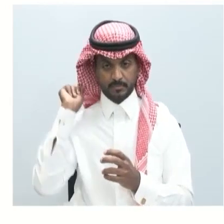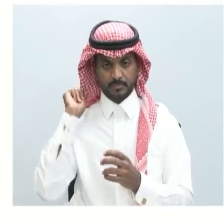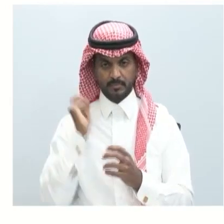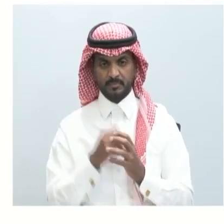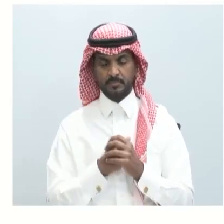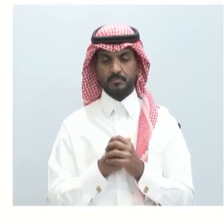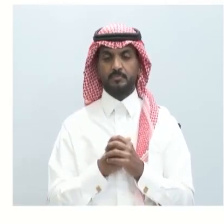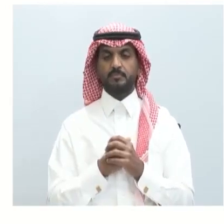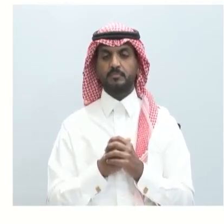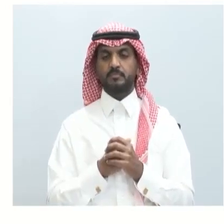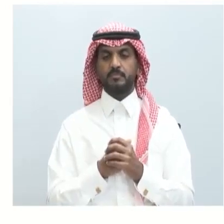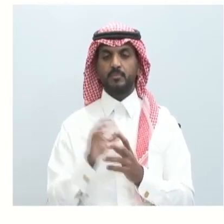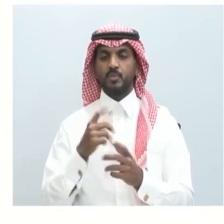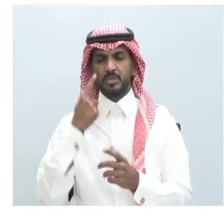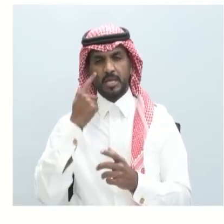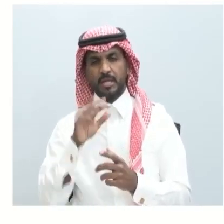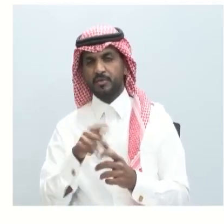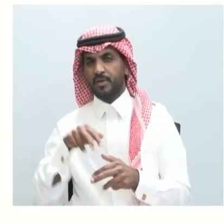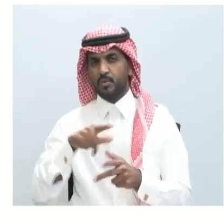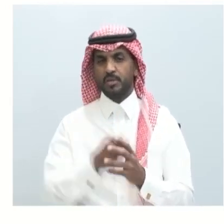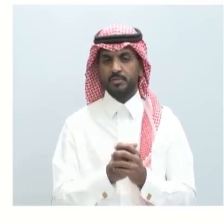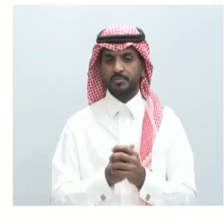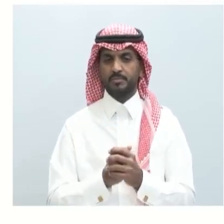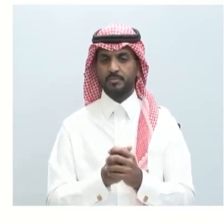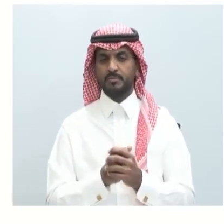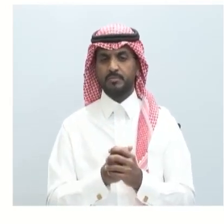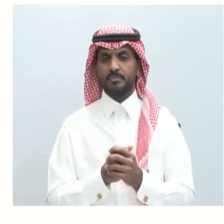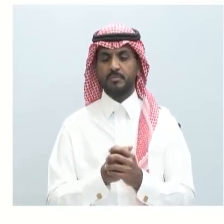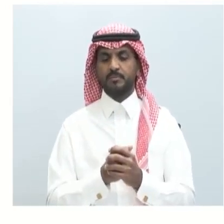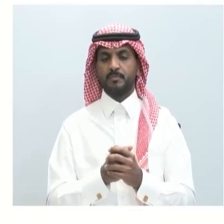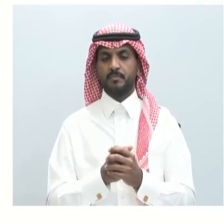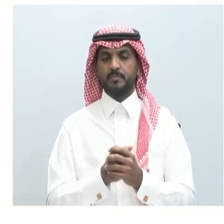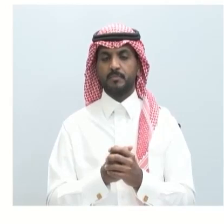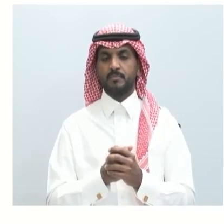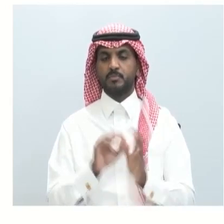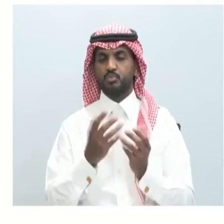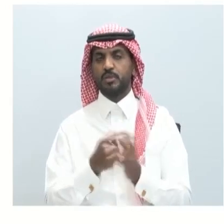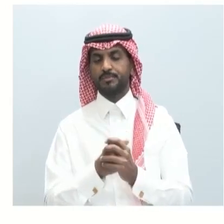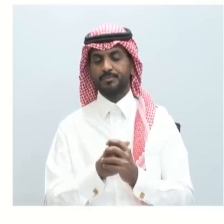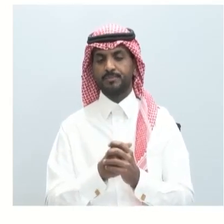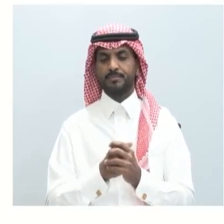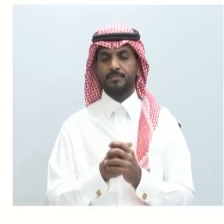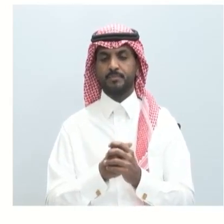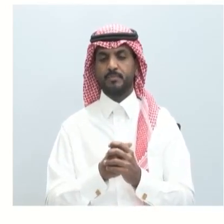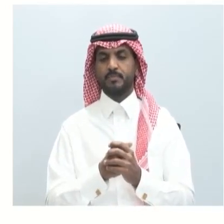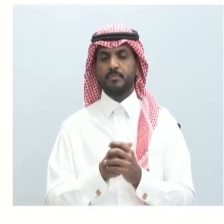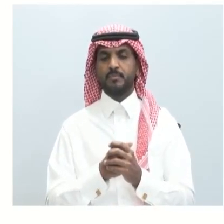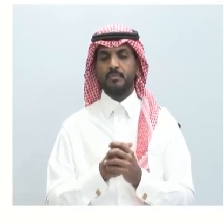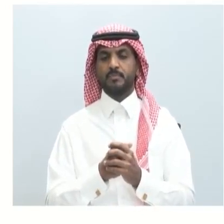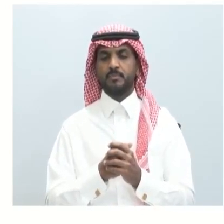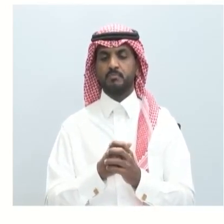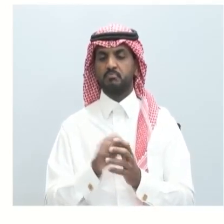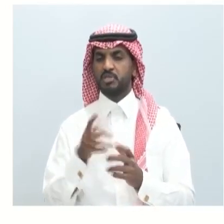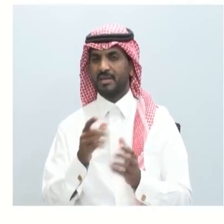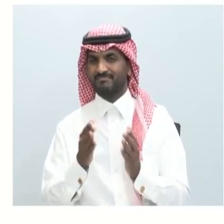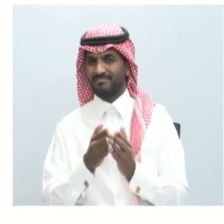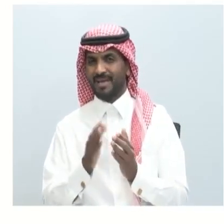الكروموسوميه يحدث بشكل نادر في الحيوانات ممكن ان نشاهد هذه المجموعات الكروموسوميه او تعدد المجموعات الكروموسوميه في الحيوانات ولكن